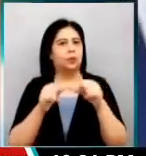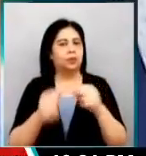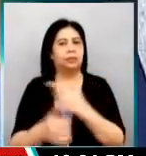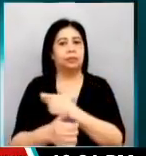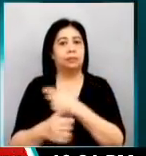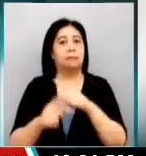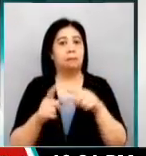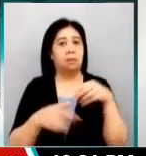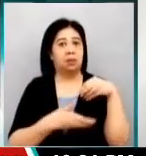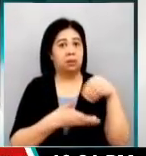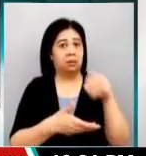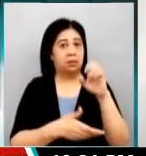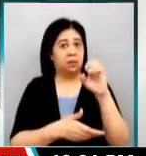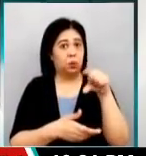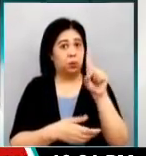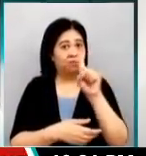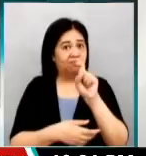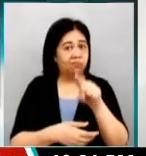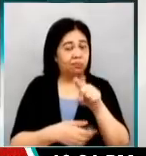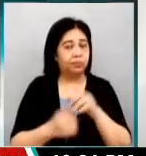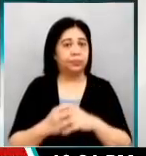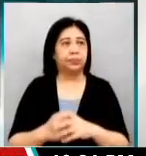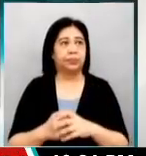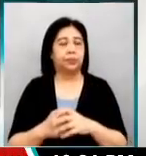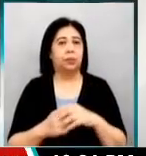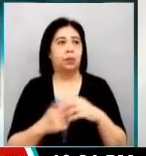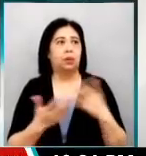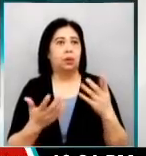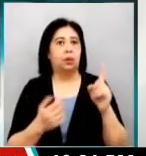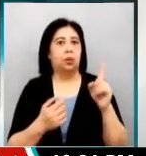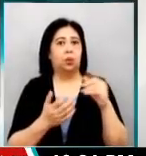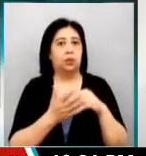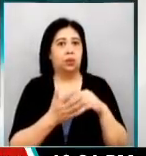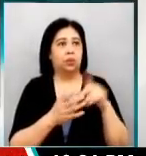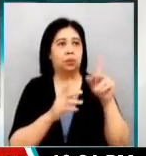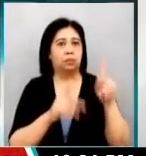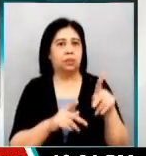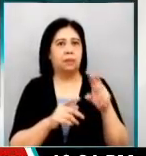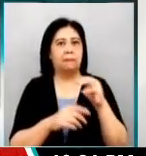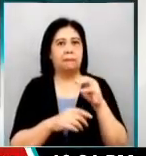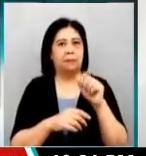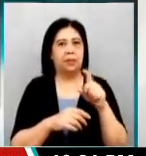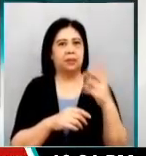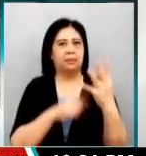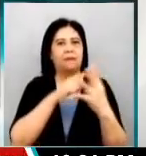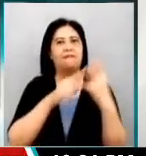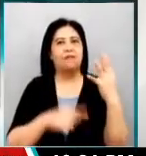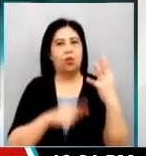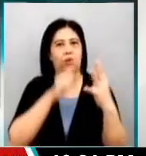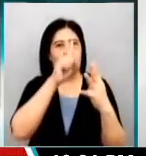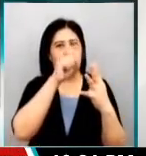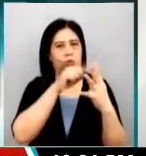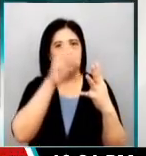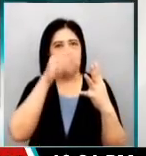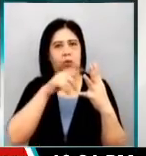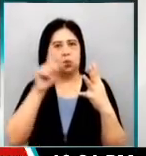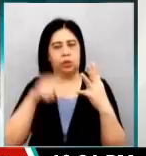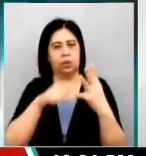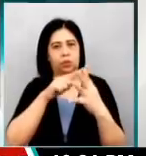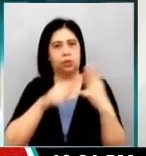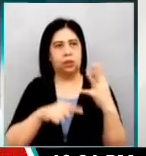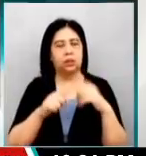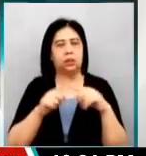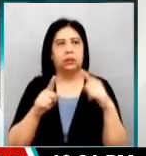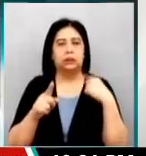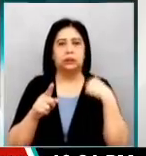ECQ? So 1,000 kada tao hanggang maximum 4. Okay. Now, ang hinihingi ko lang talaga ay